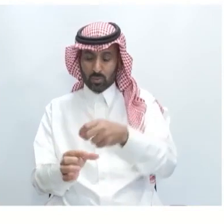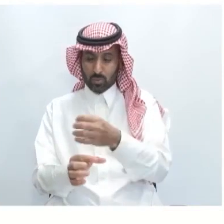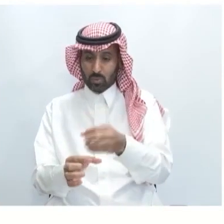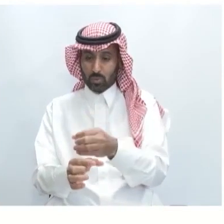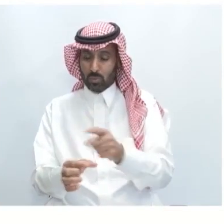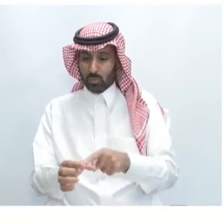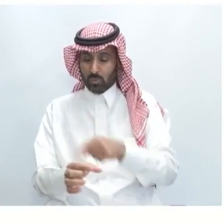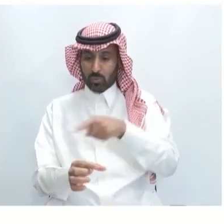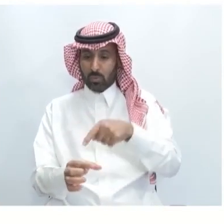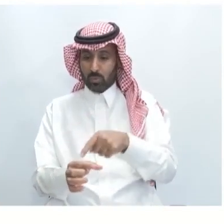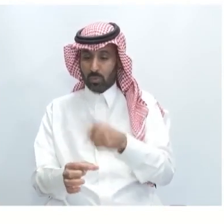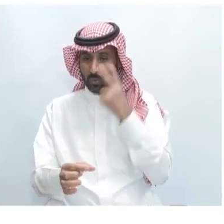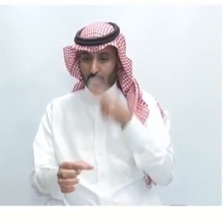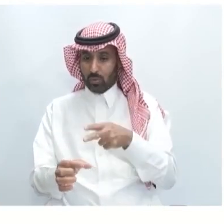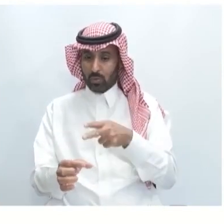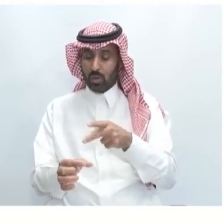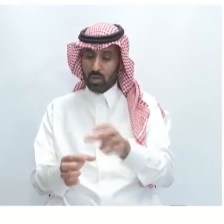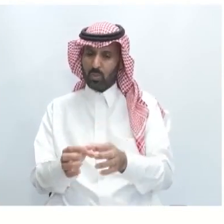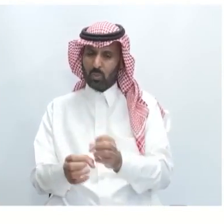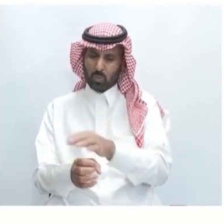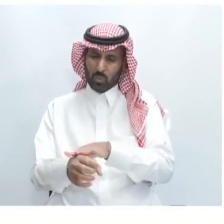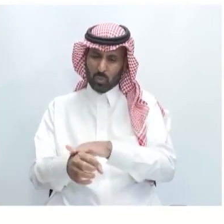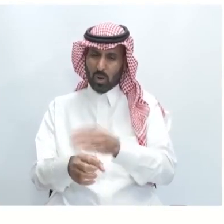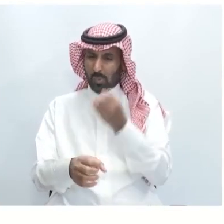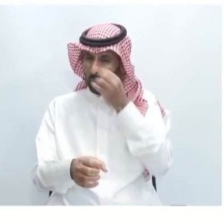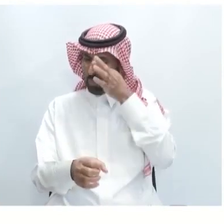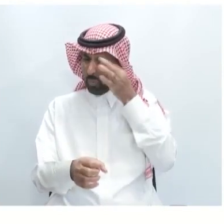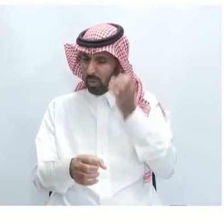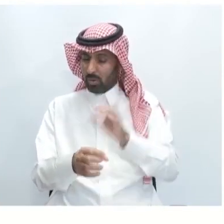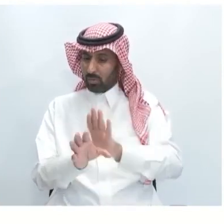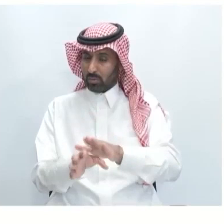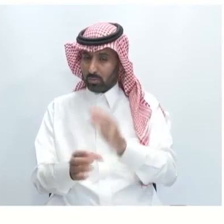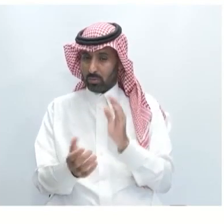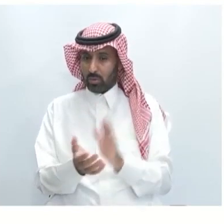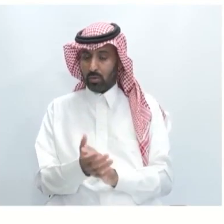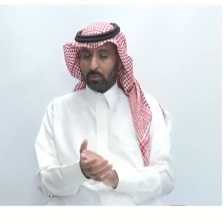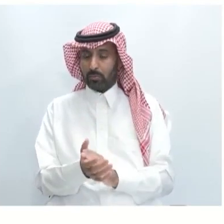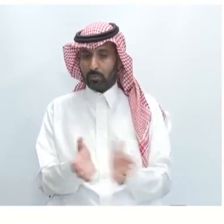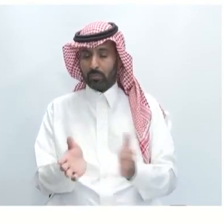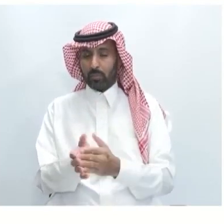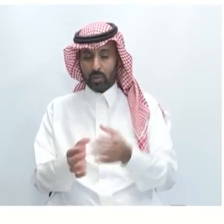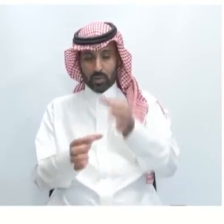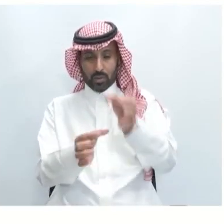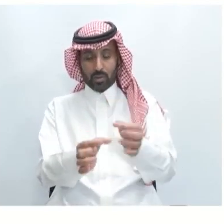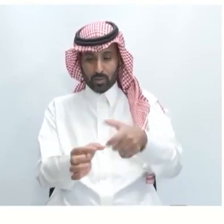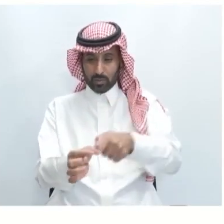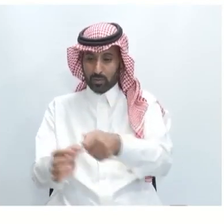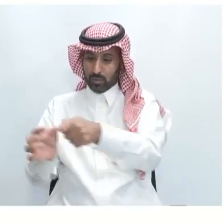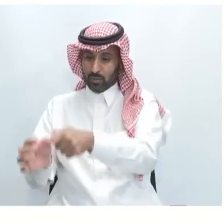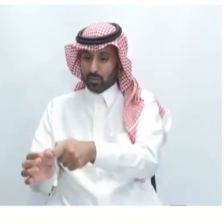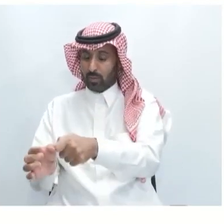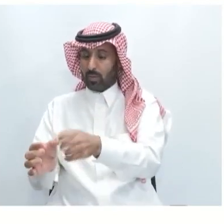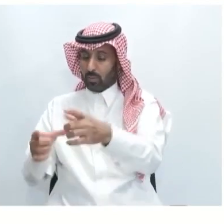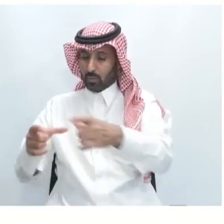محلول بندكت لابد ان نحذر انه مهيج للعيون والجلد ضع انبوب الاختبار في الحمام